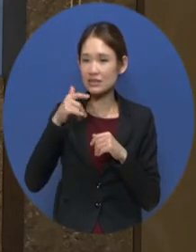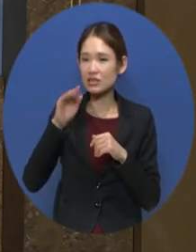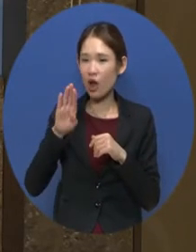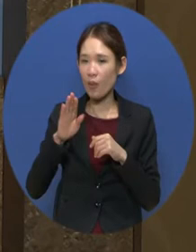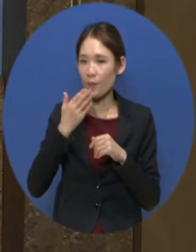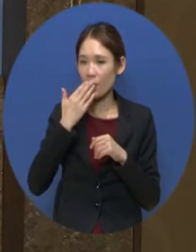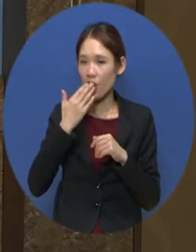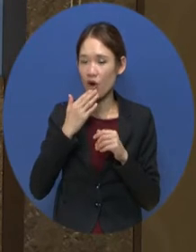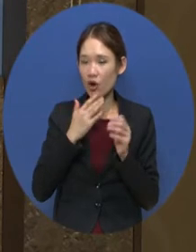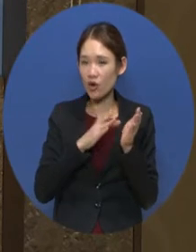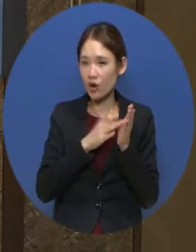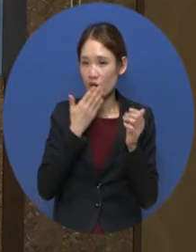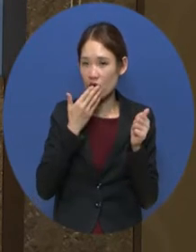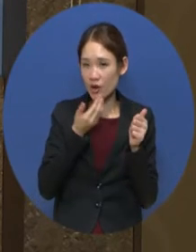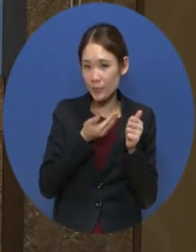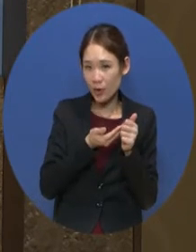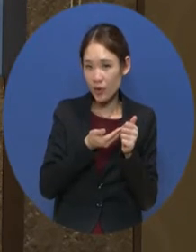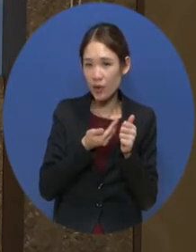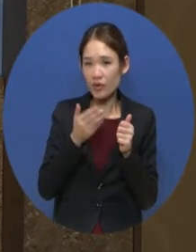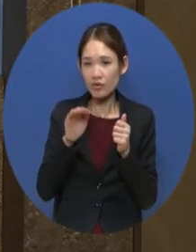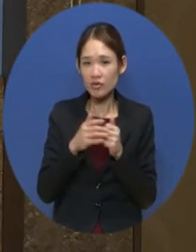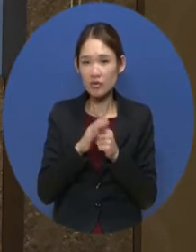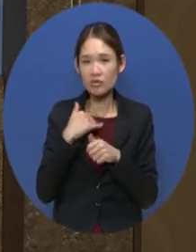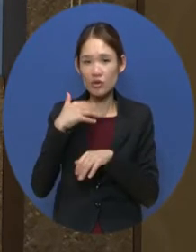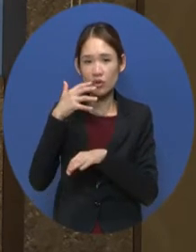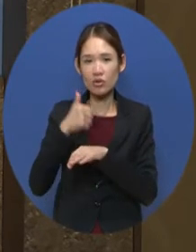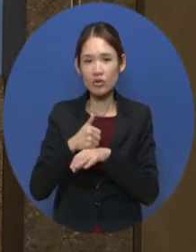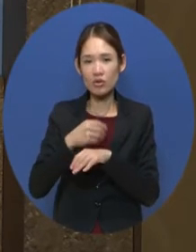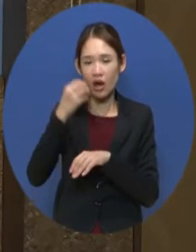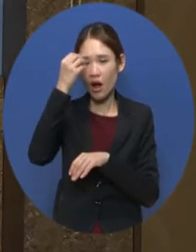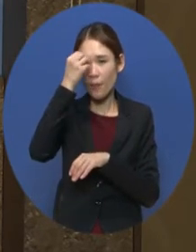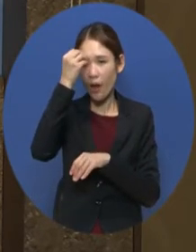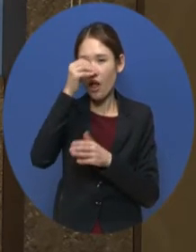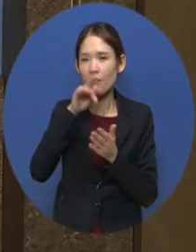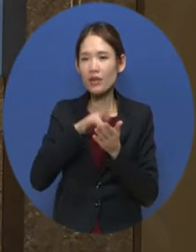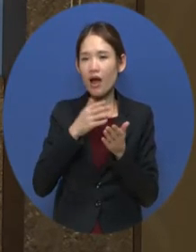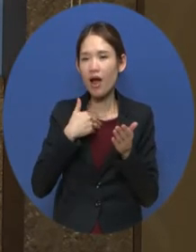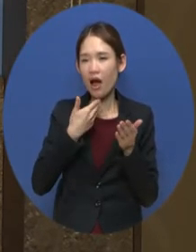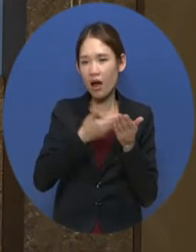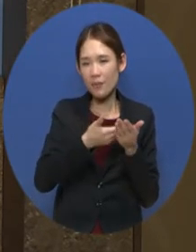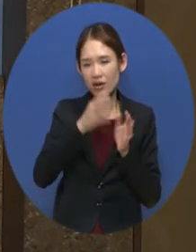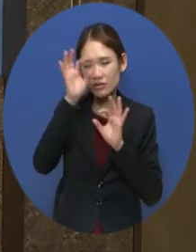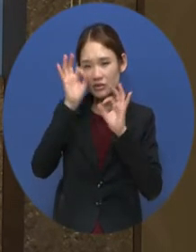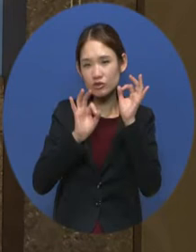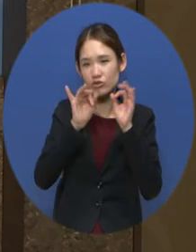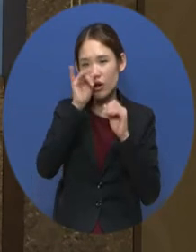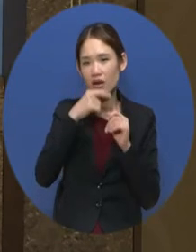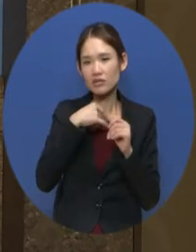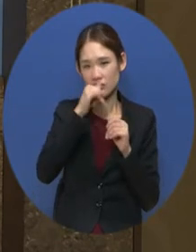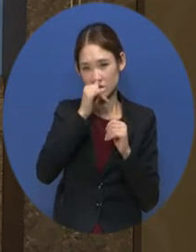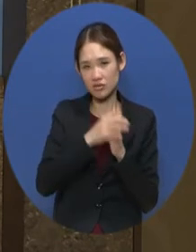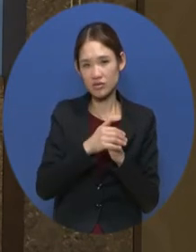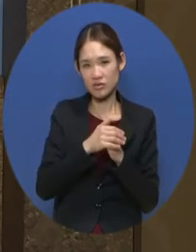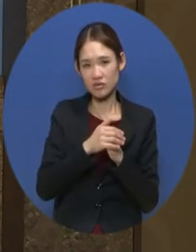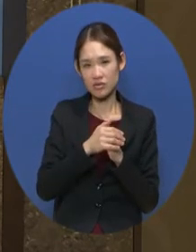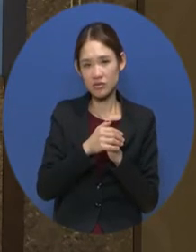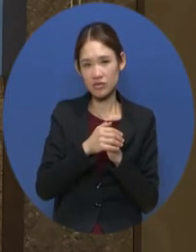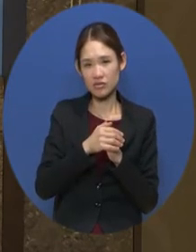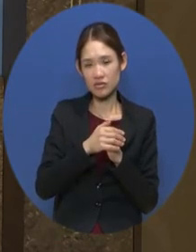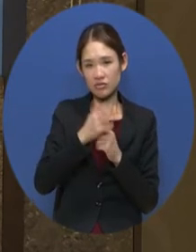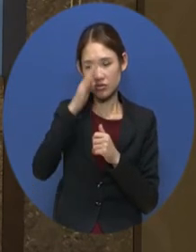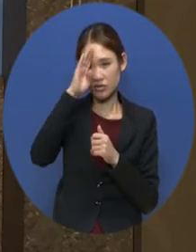있잖아요. 그래서 저는 이제 결과적으로 그 멀미약을 먹인 적이 있었어요. 예, 멀미약을 먹여 한번 잘